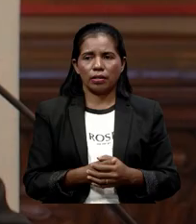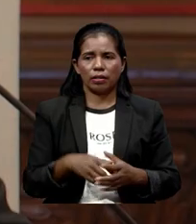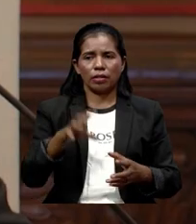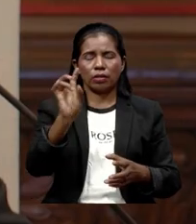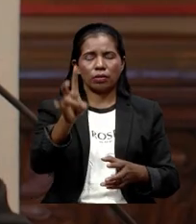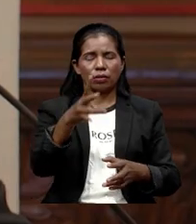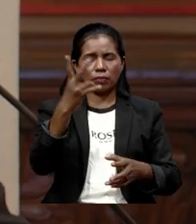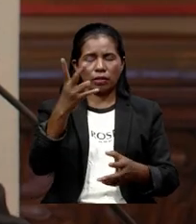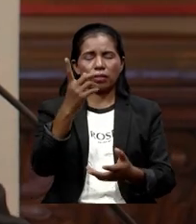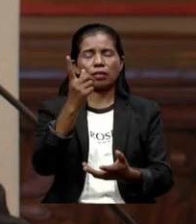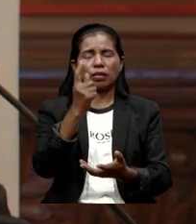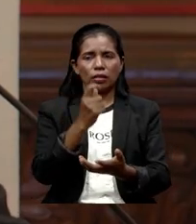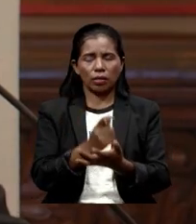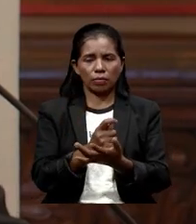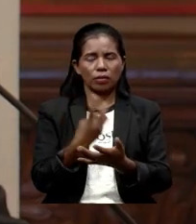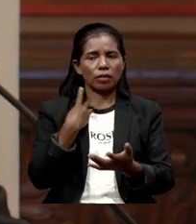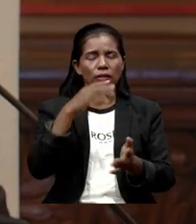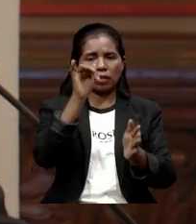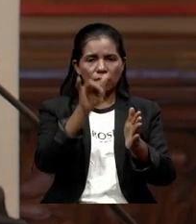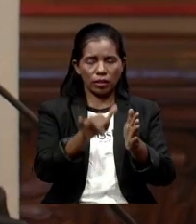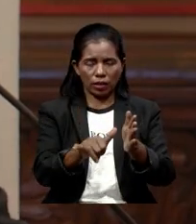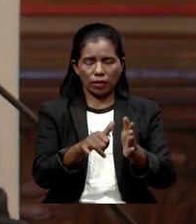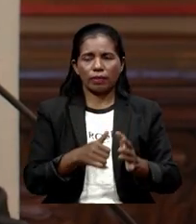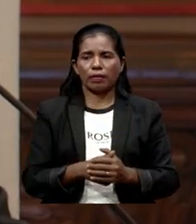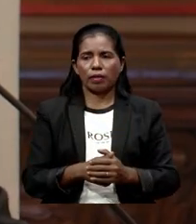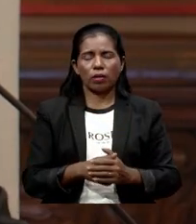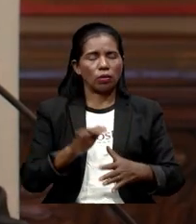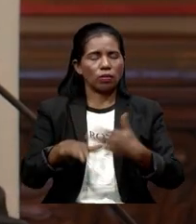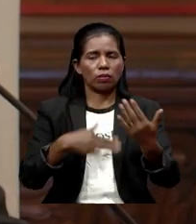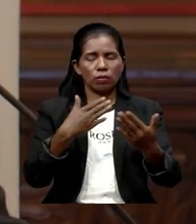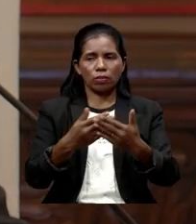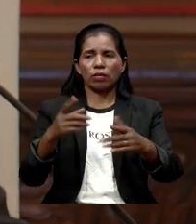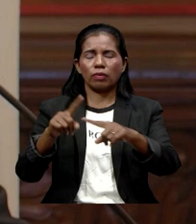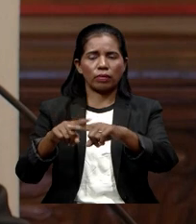17.000 pulau yang kita tinggali, yang semuanya berbeda